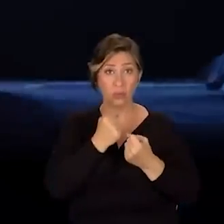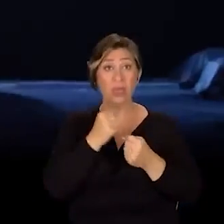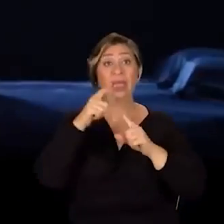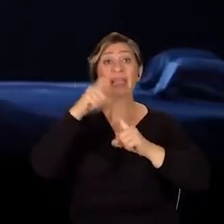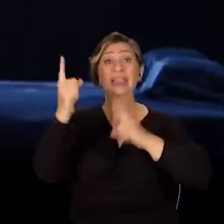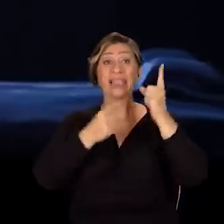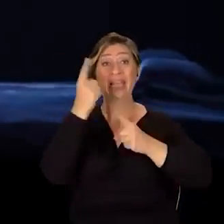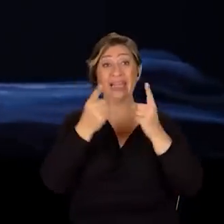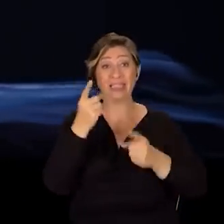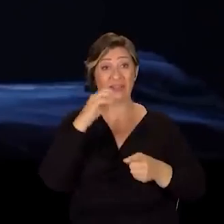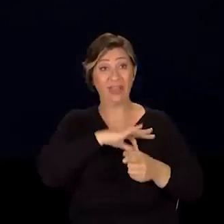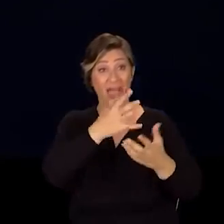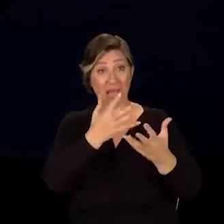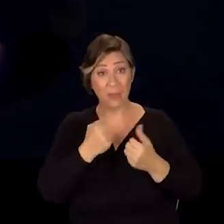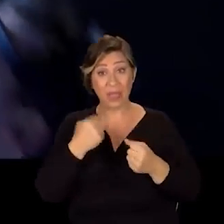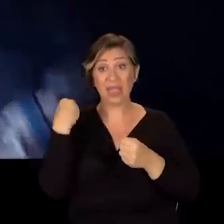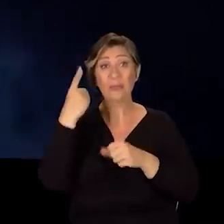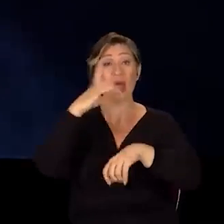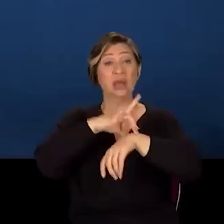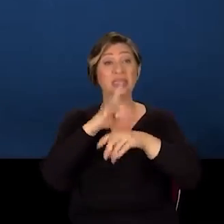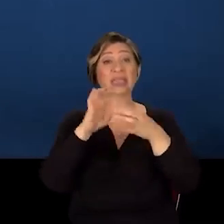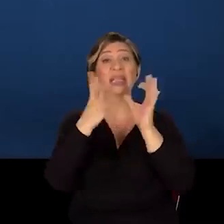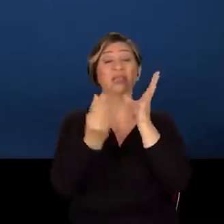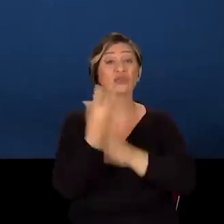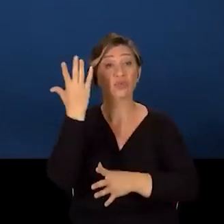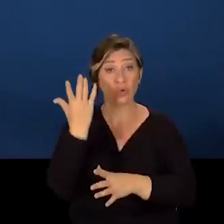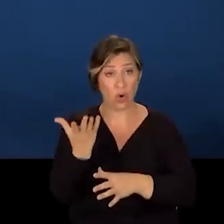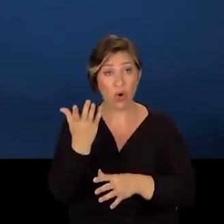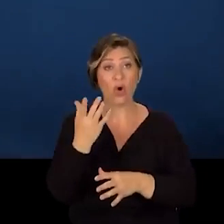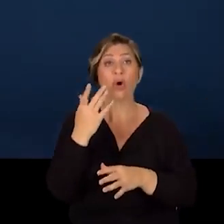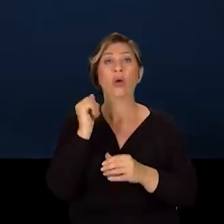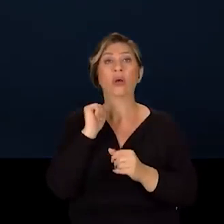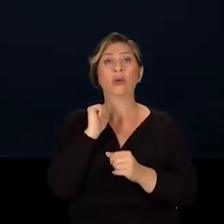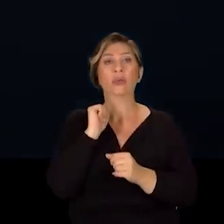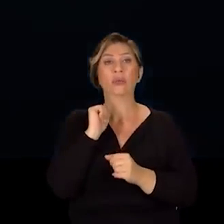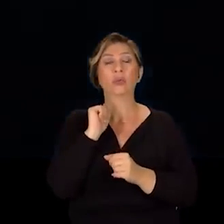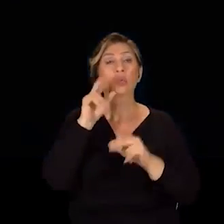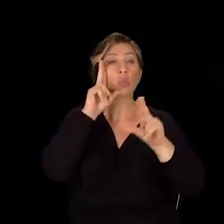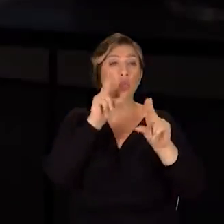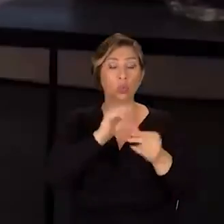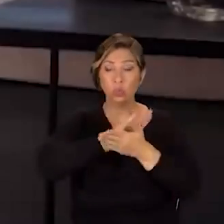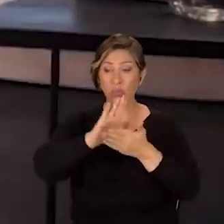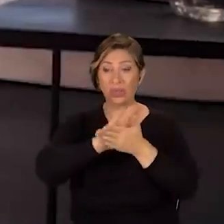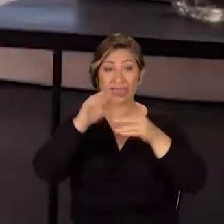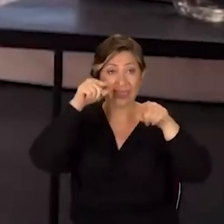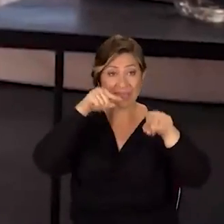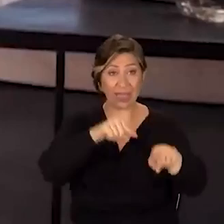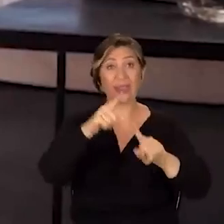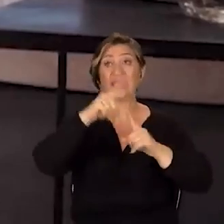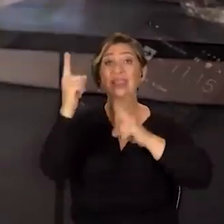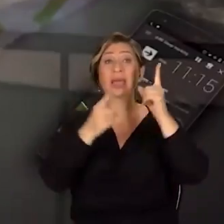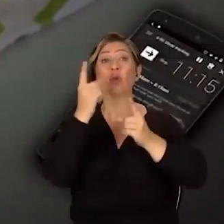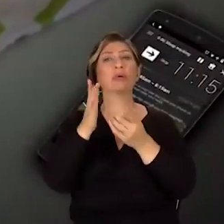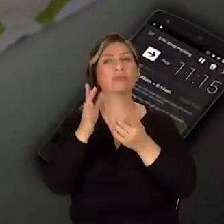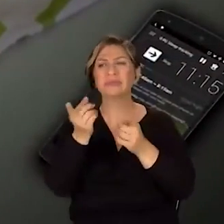teknolojiden faydalanma da yeni bir hastalığa neden oldu. Ortosomnia. Uyku düzenini takip eden teknolojik cihazlar